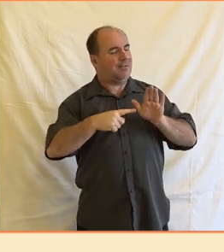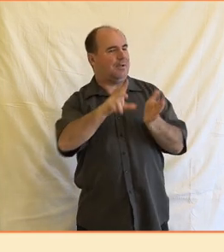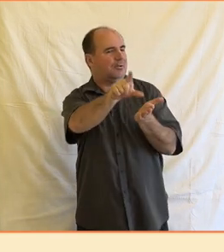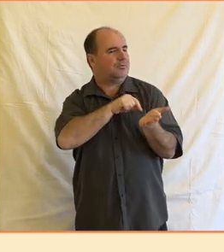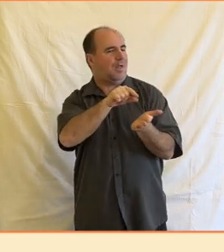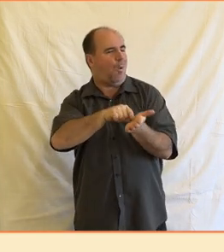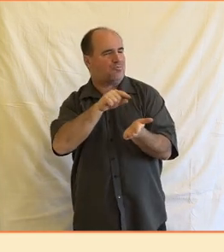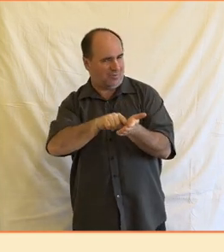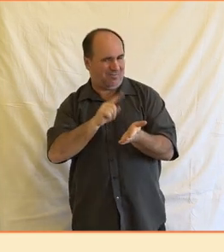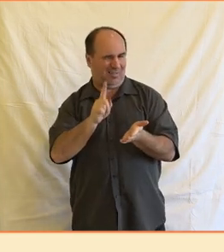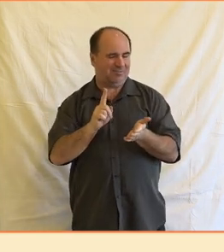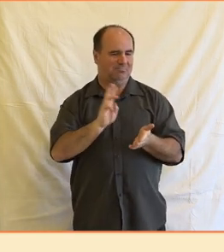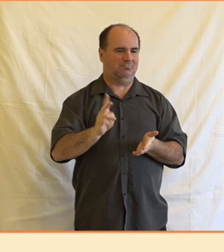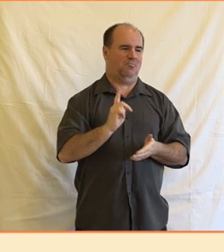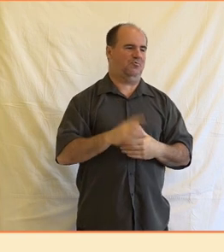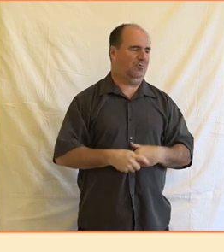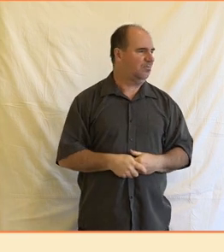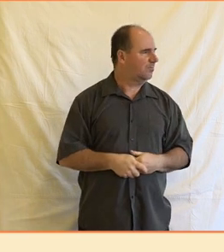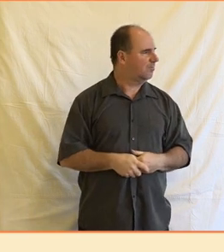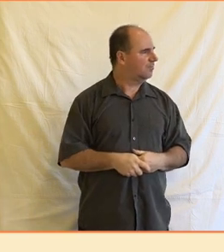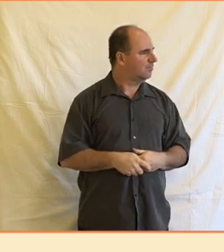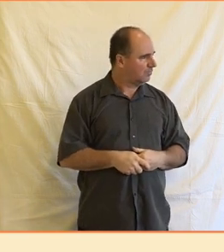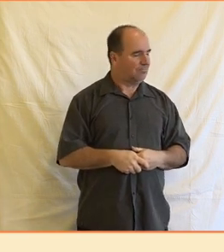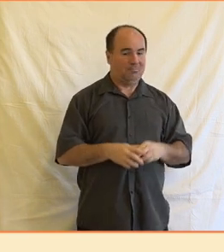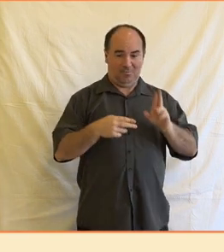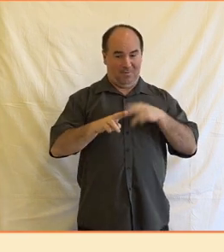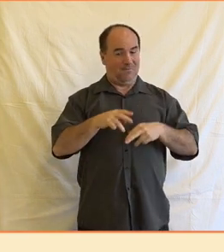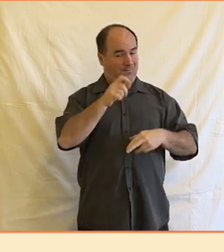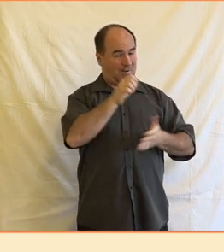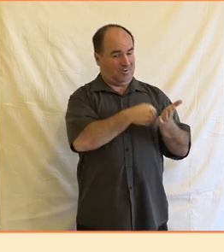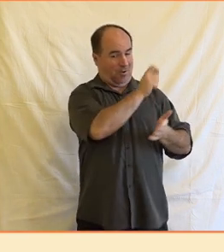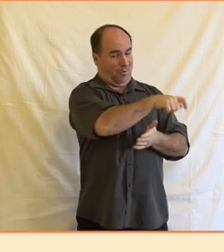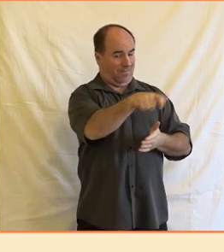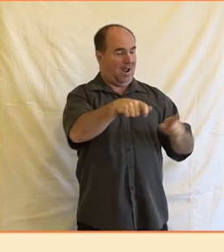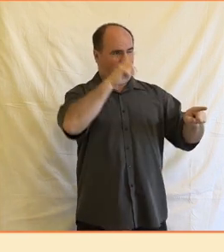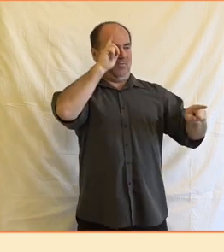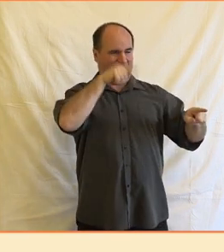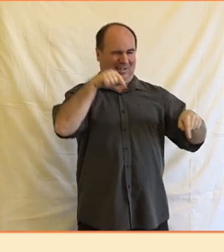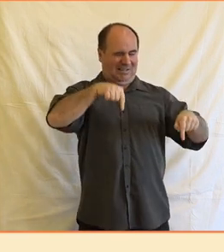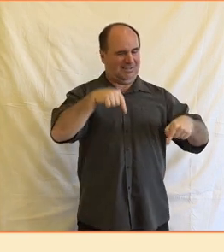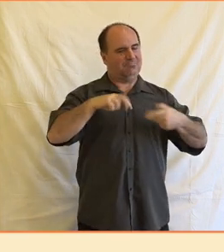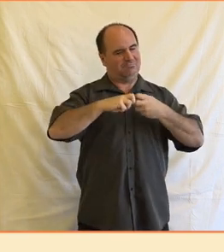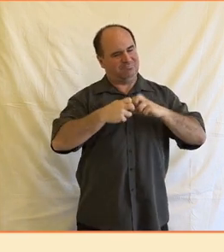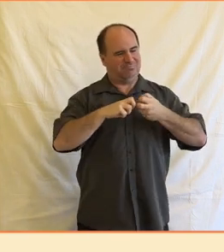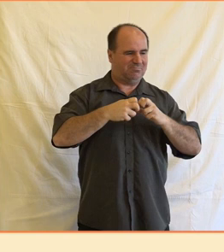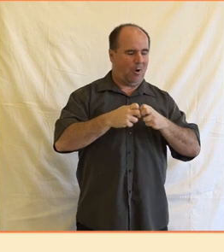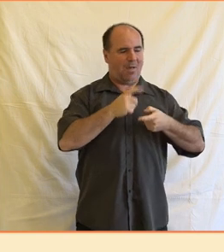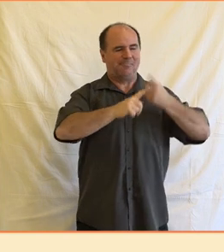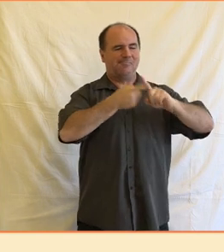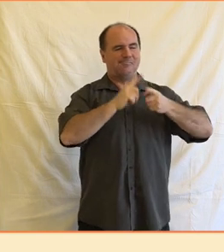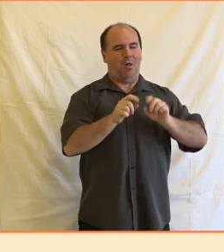tak většina novinářů je si zřejmě tohoto problému vědoma, takže dávají přednost tedy